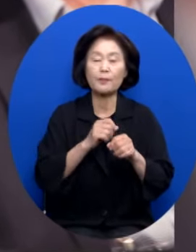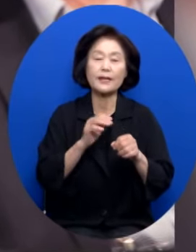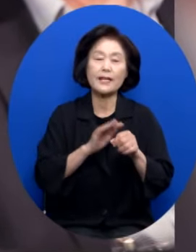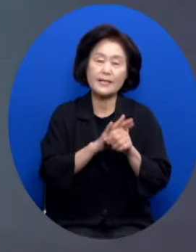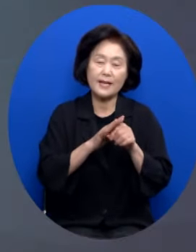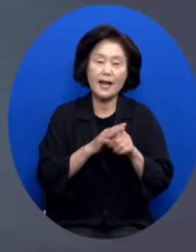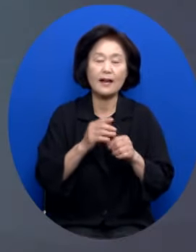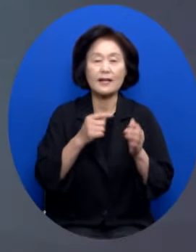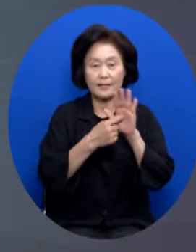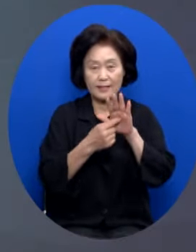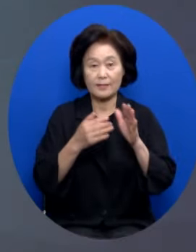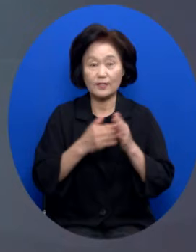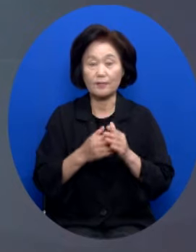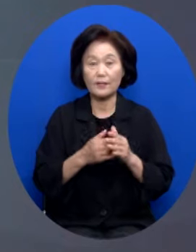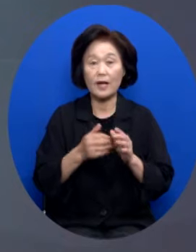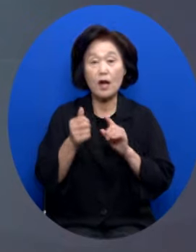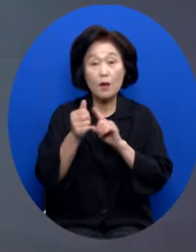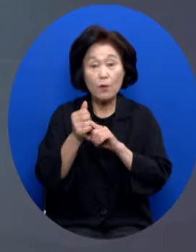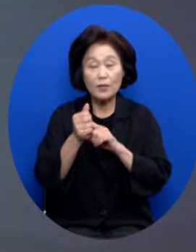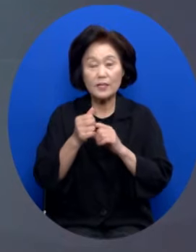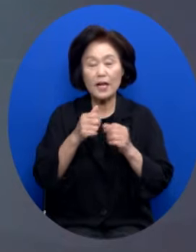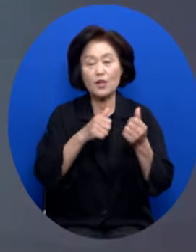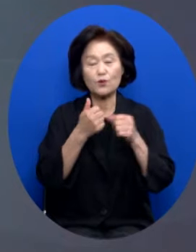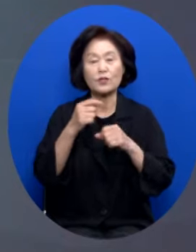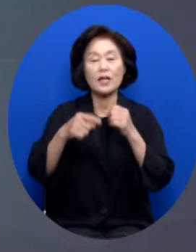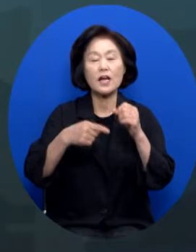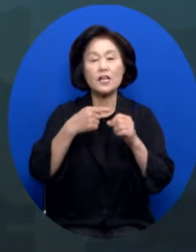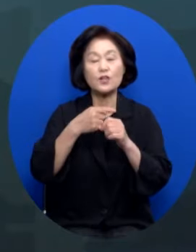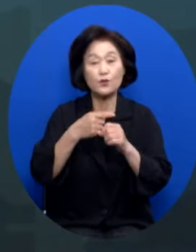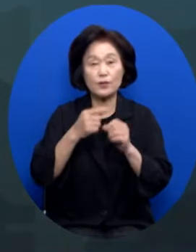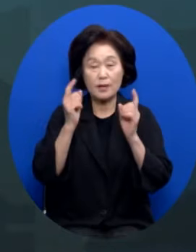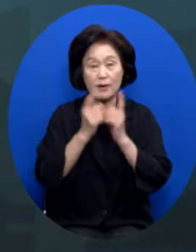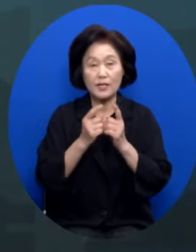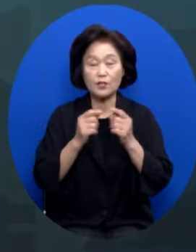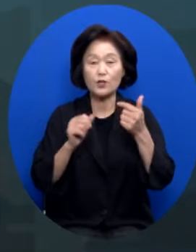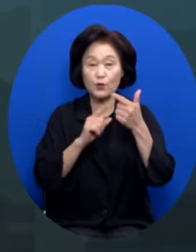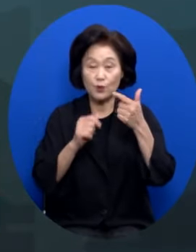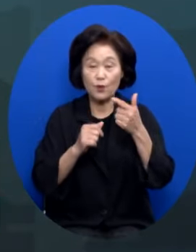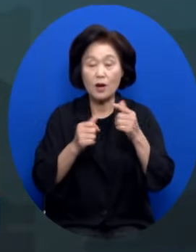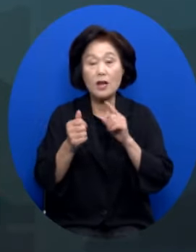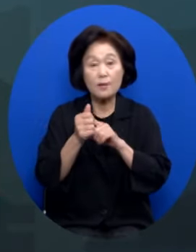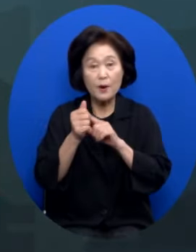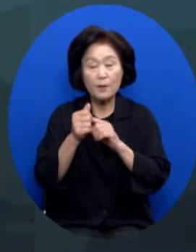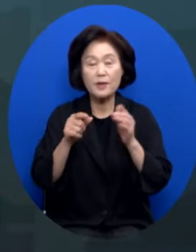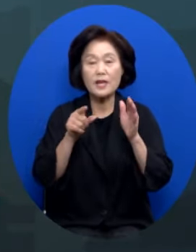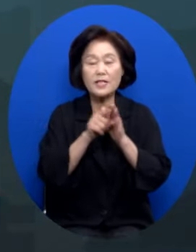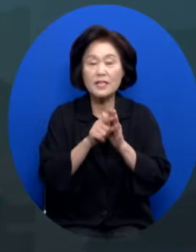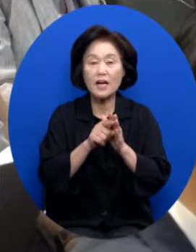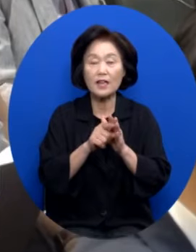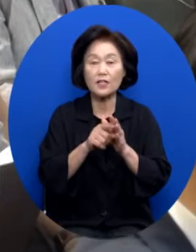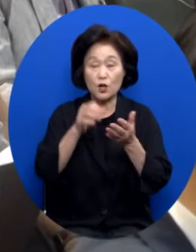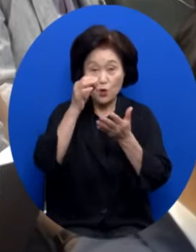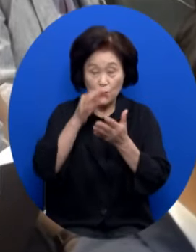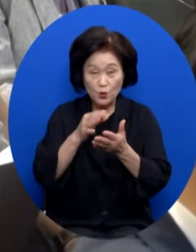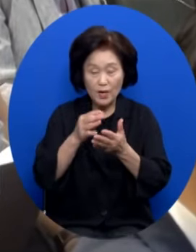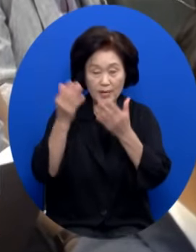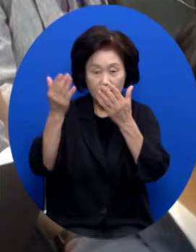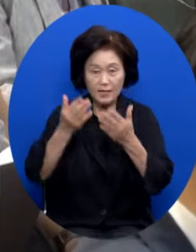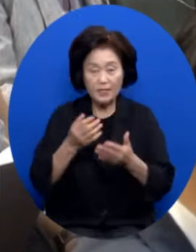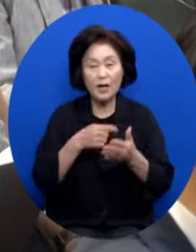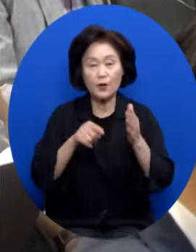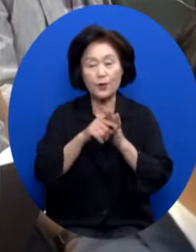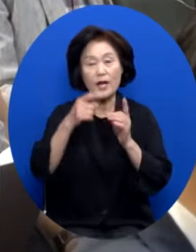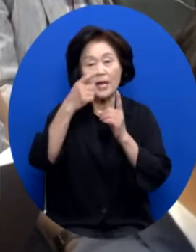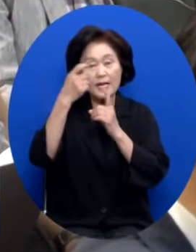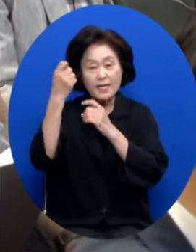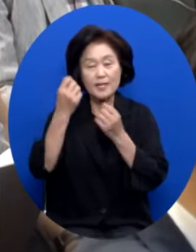드러냈습니다. 팀 켈러 목사 일주기를 맞은 올해 6월 그의 신앙적 유산을 기억하고 계승하기 위한 기념